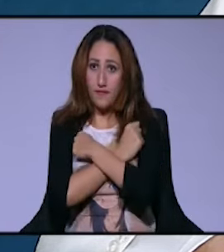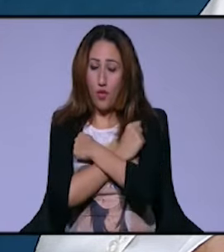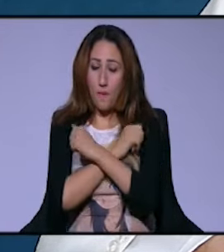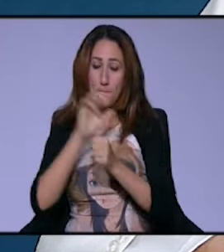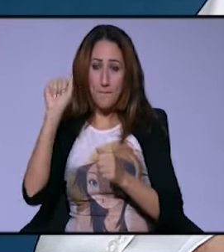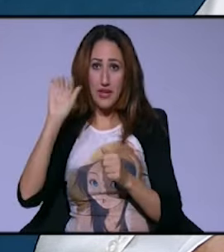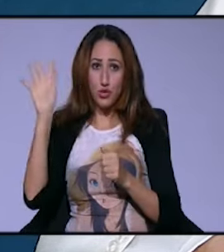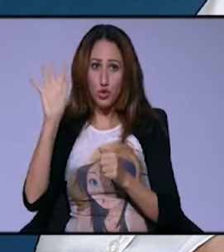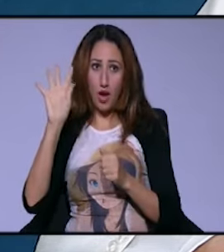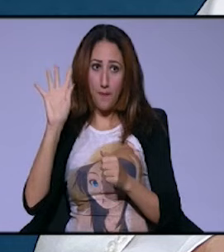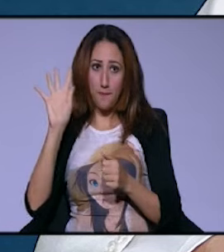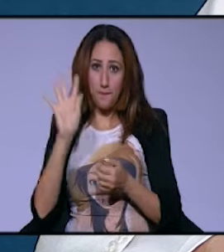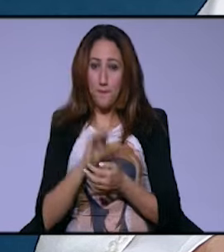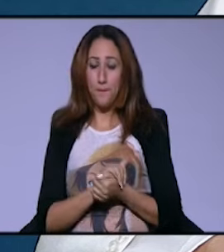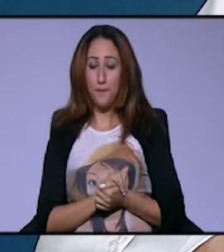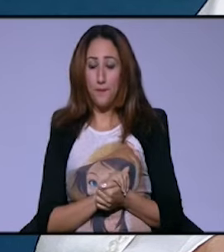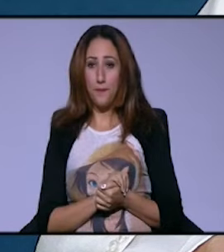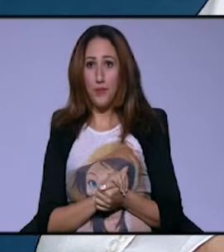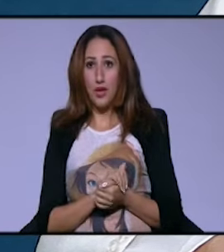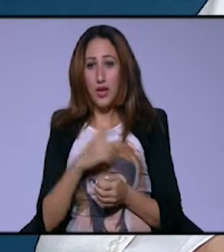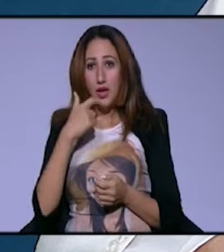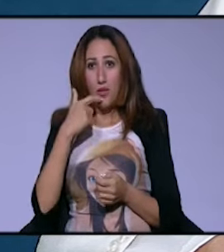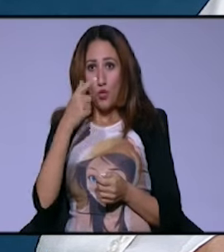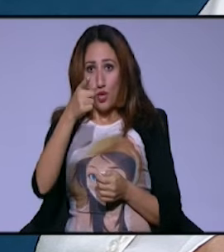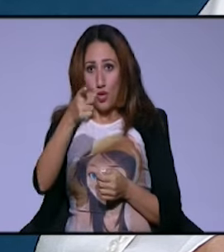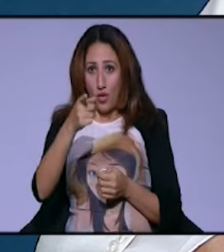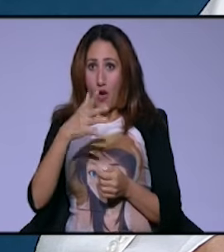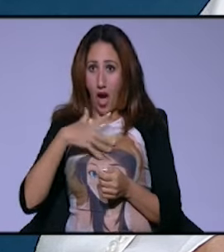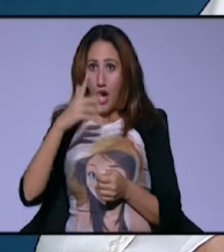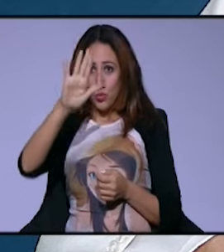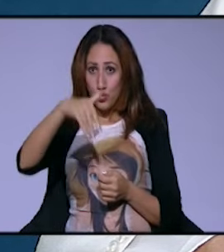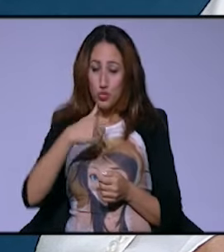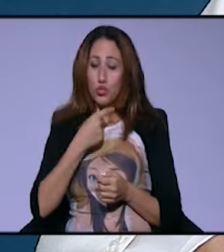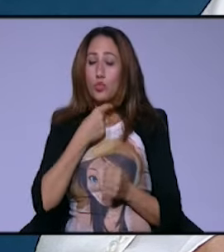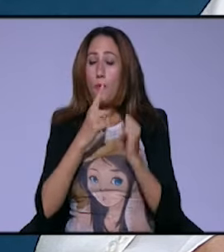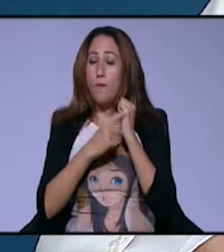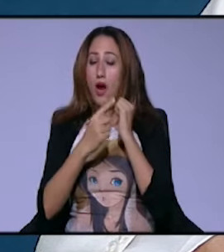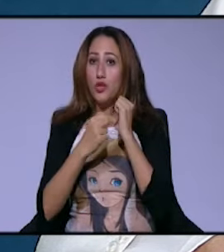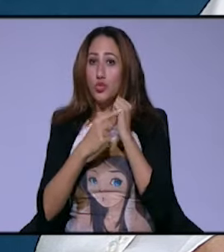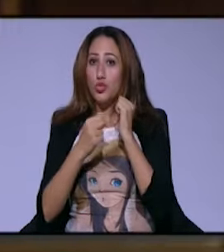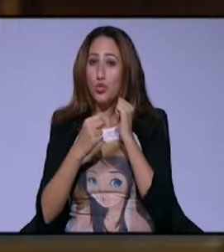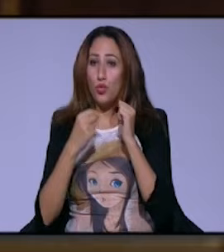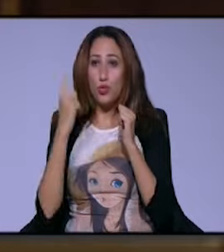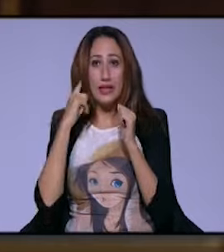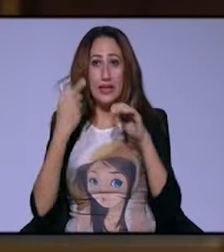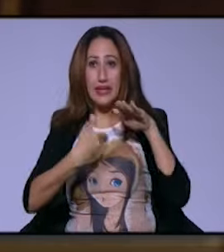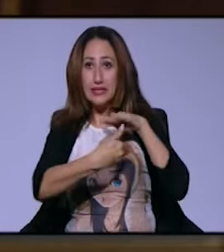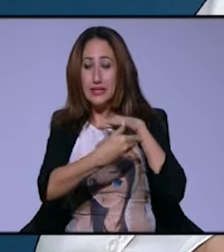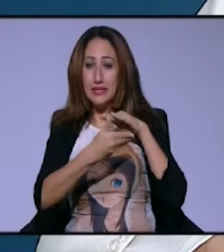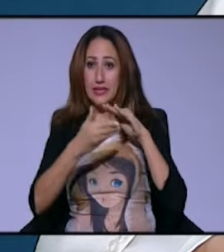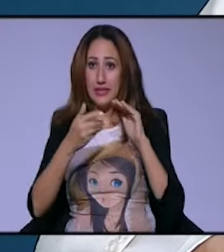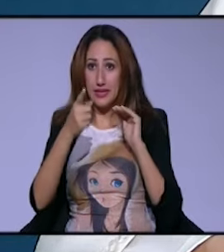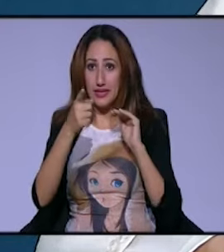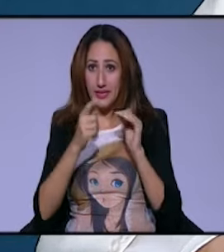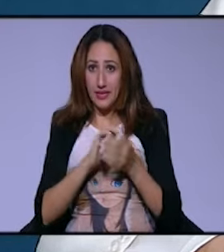الشعب، فبعد كده عرض عليا وكلف فعلا صوت القاهرة أنها تسجل. وما تمش للموضوع، مين اللي اعترض؟